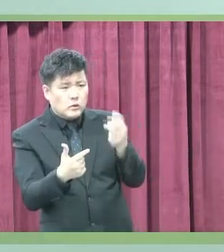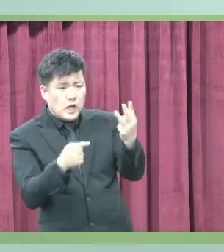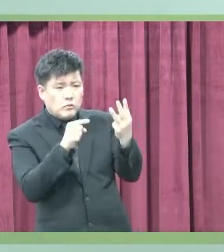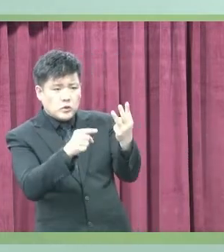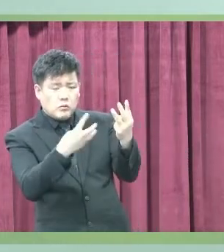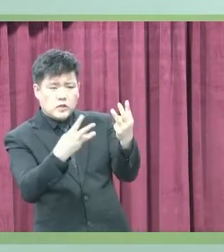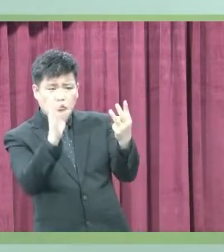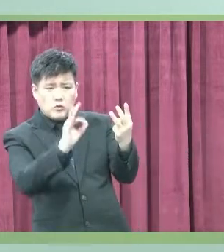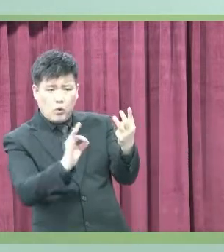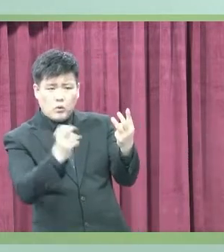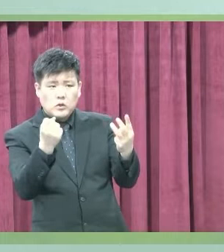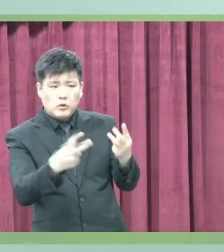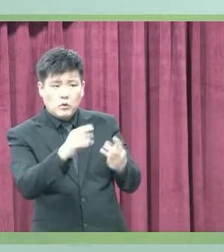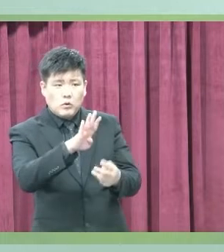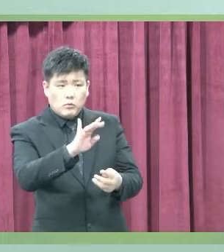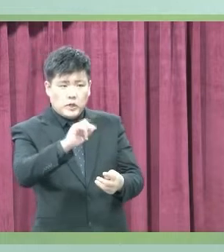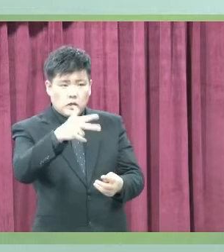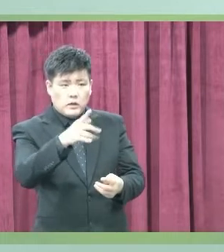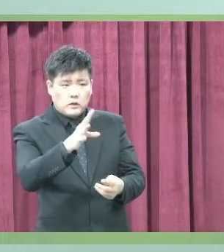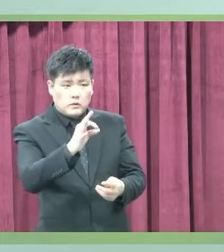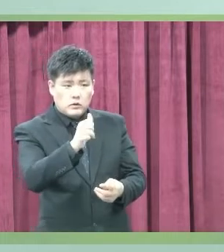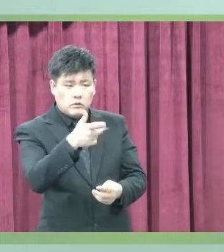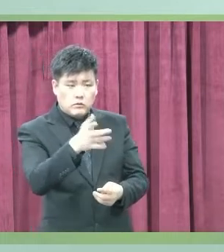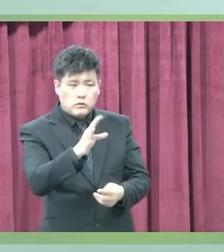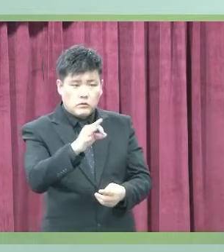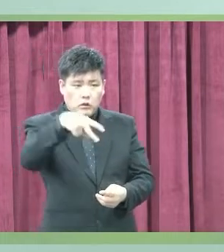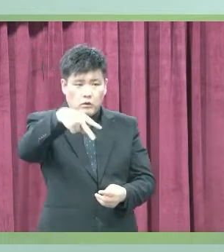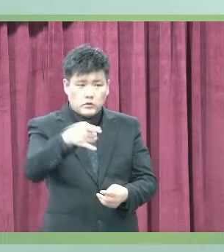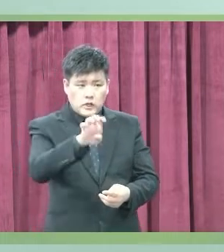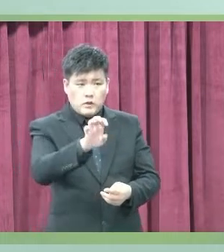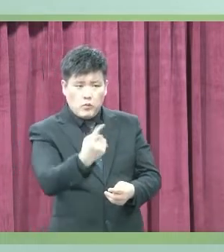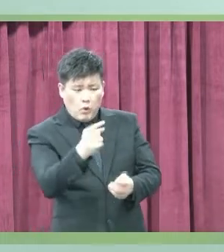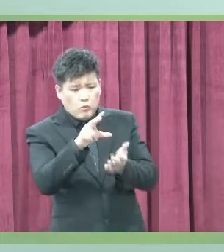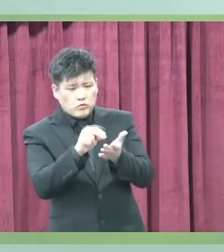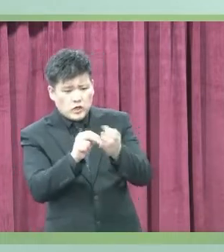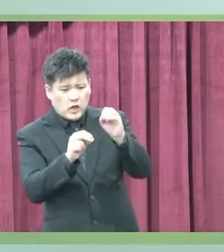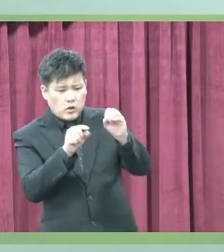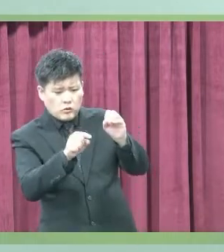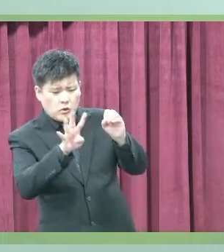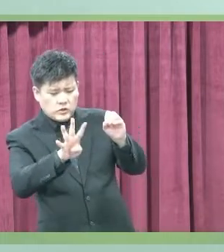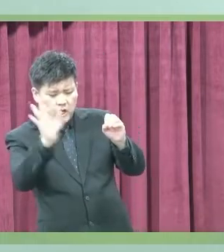3.3%포인트, 비정형 세포 이상이 0.4%포인트 낮게 나타나고 있습니다.